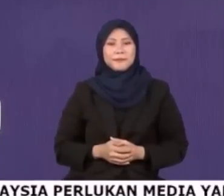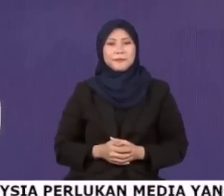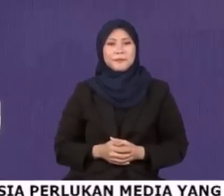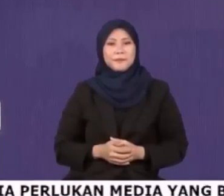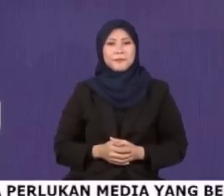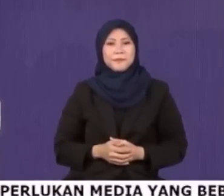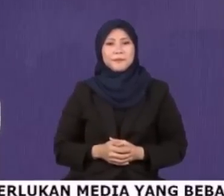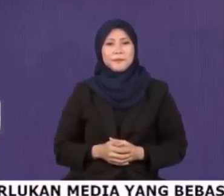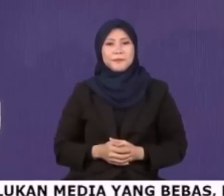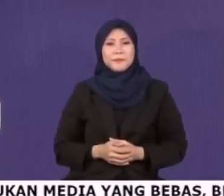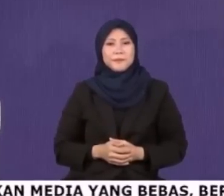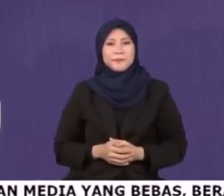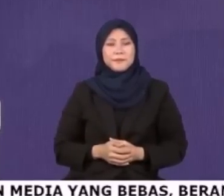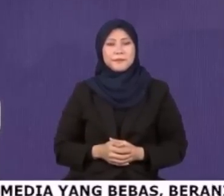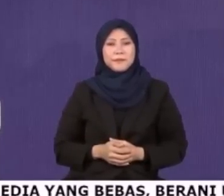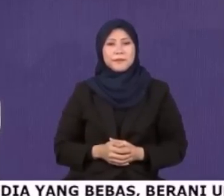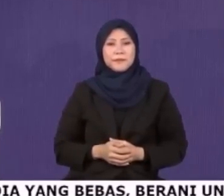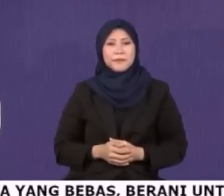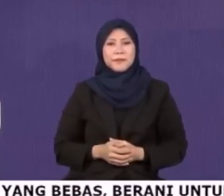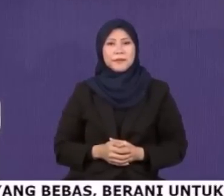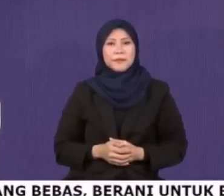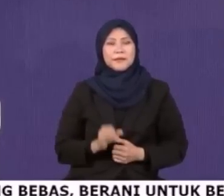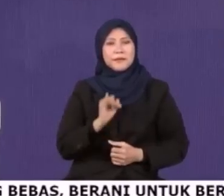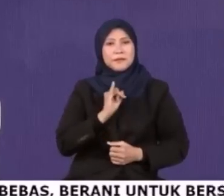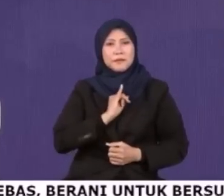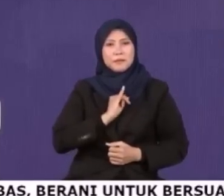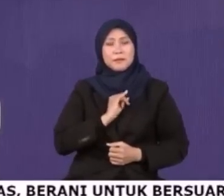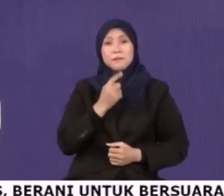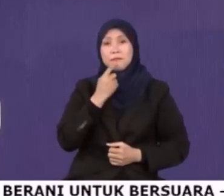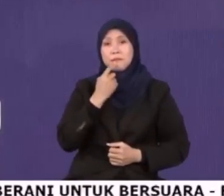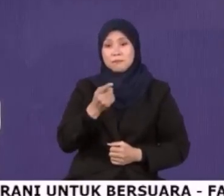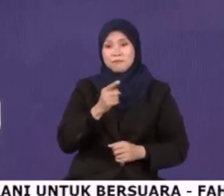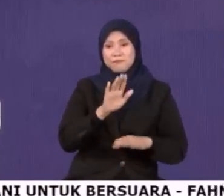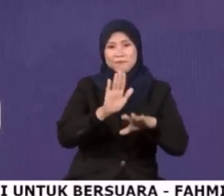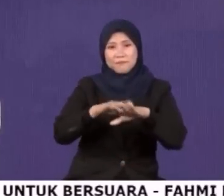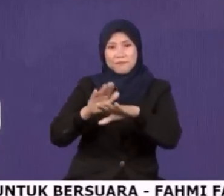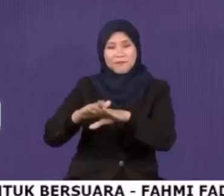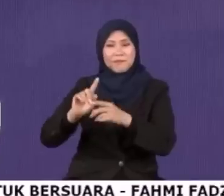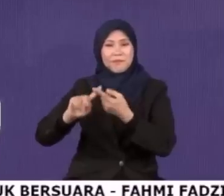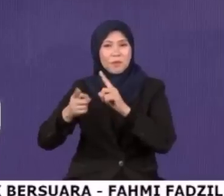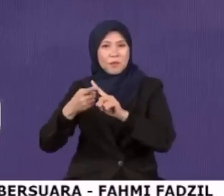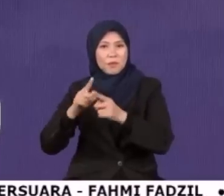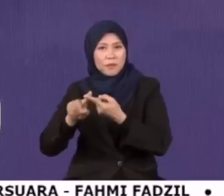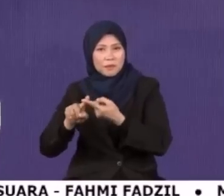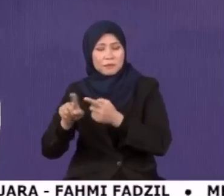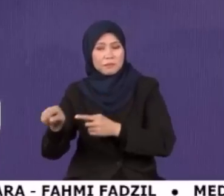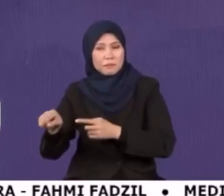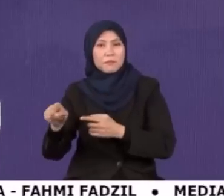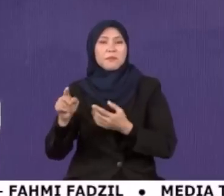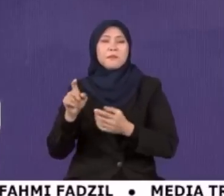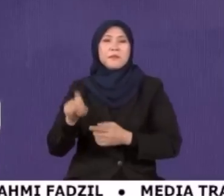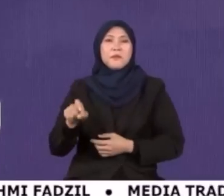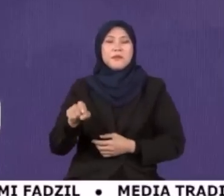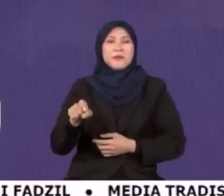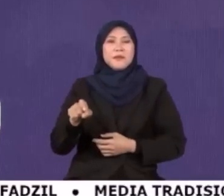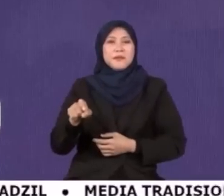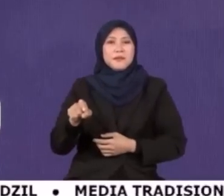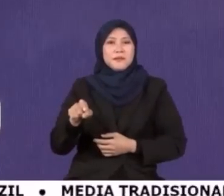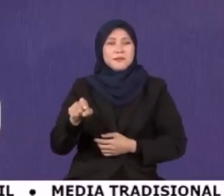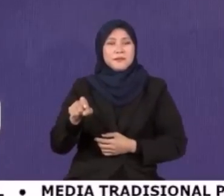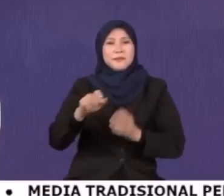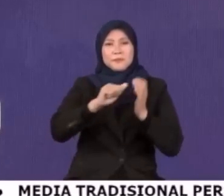jadi saya saya menggetarkan untuk menyadari bahwa untuk